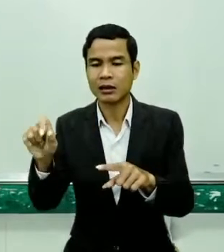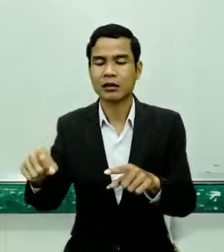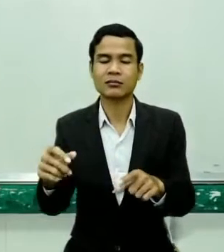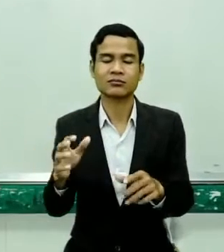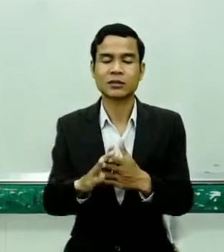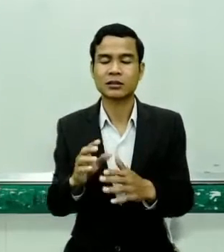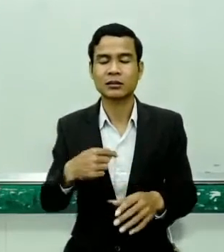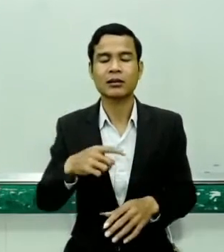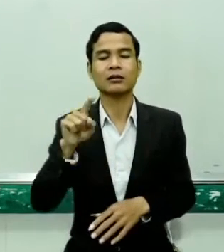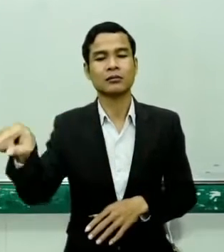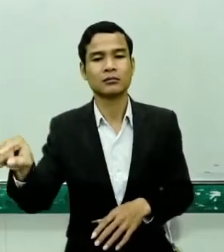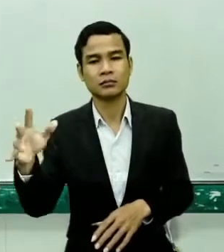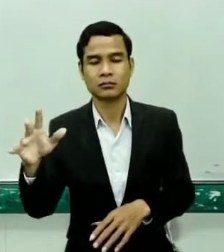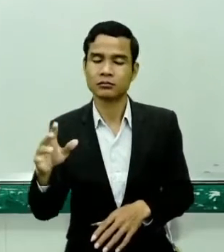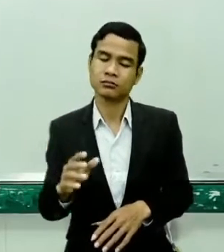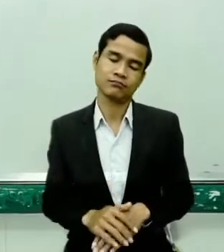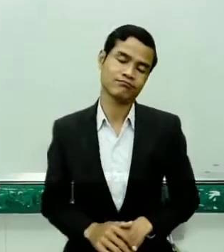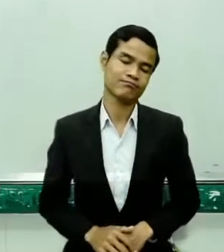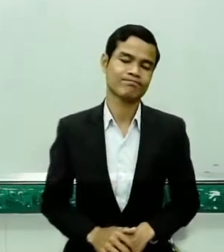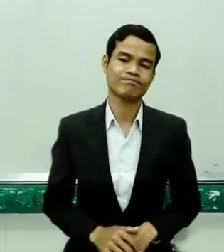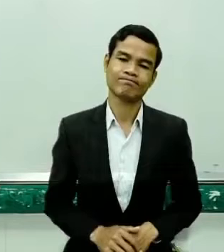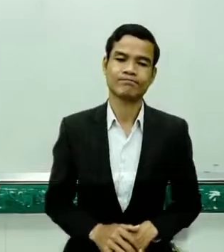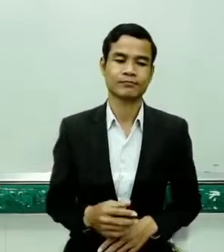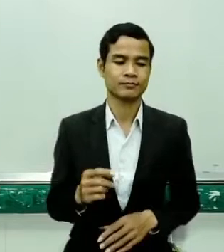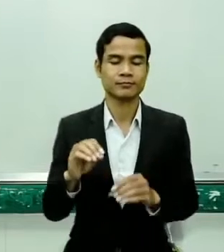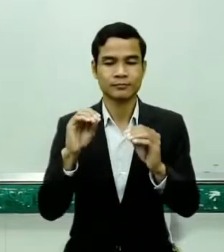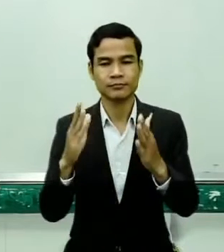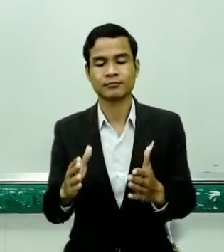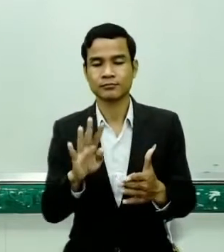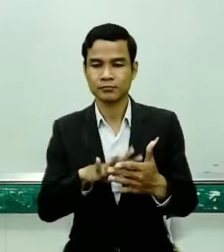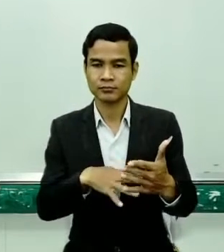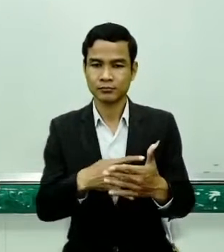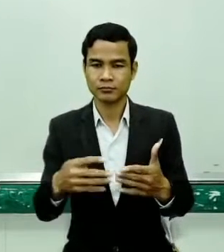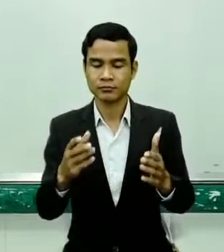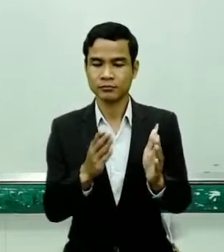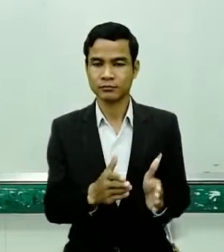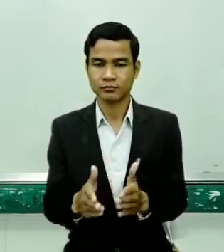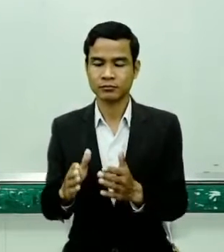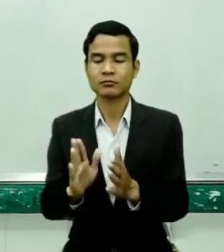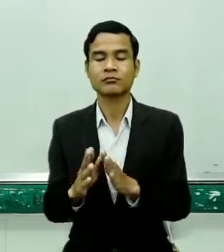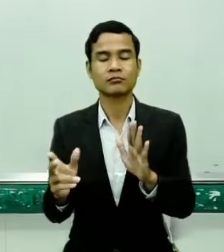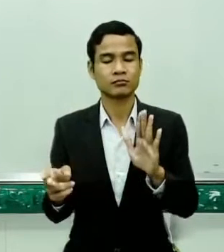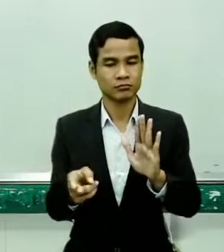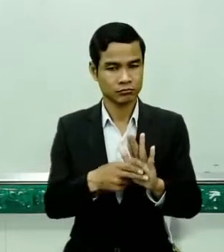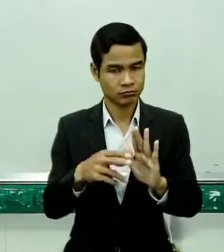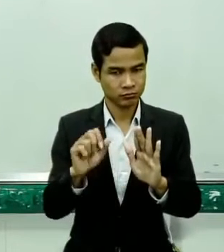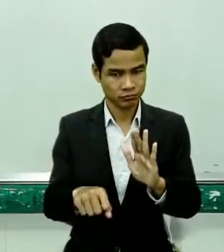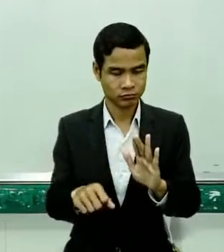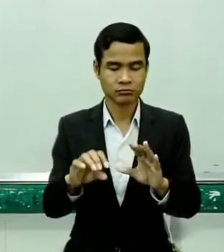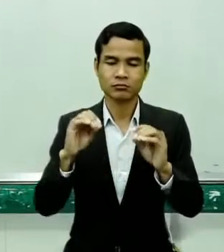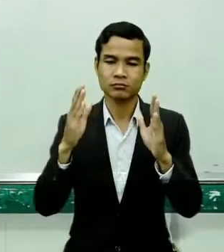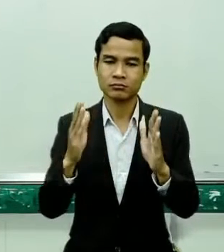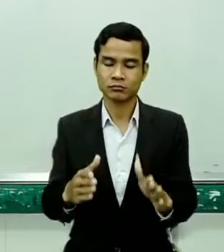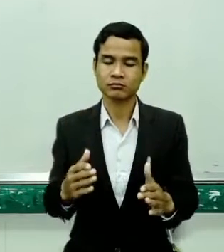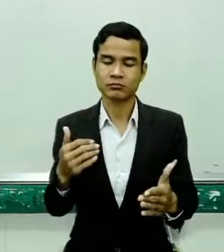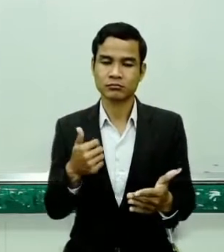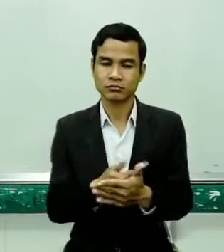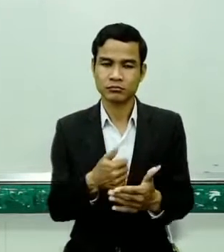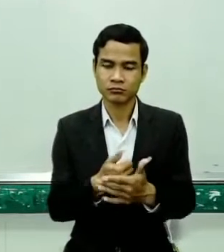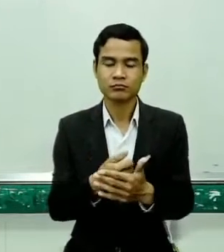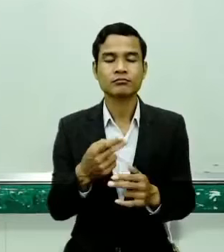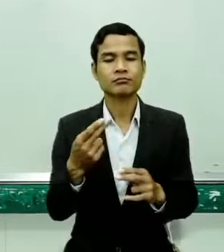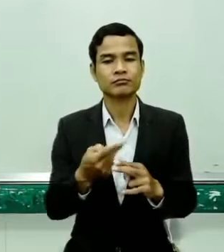bán có một bì nè cứ ban riêng trong phèn cá chứ bà lúa hai nè cứ chia diêm ạn